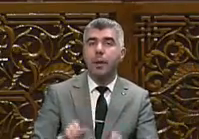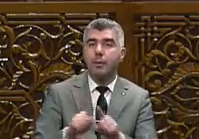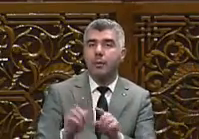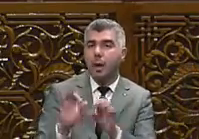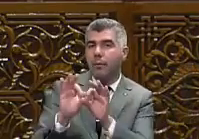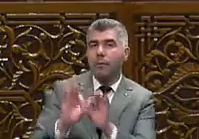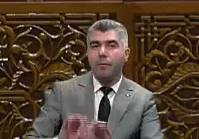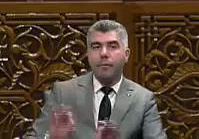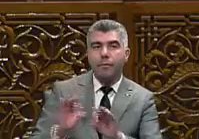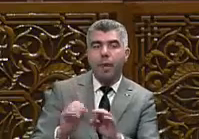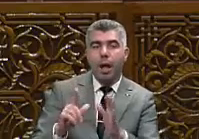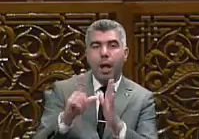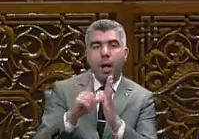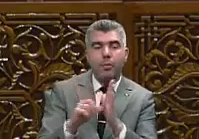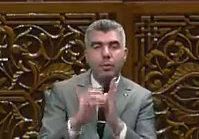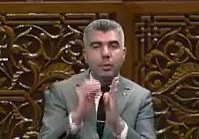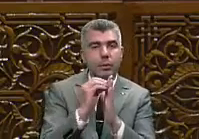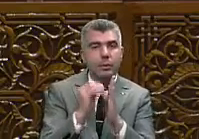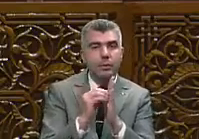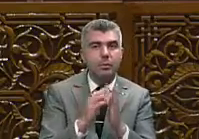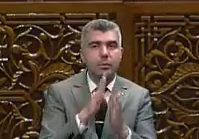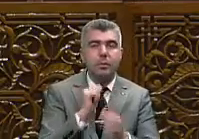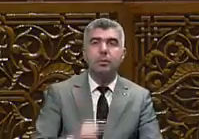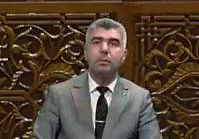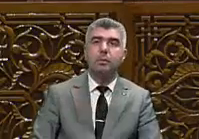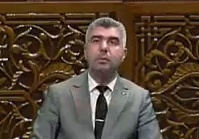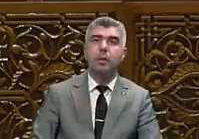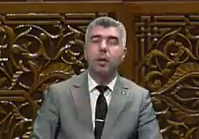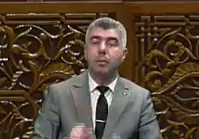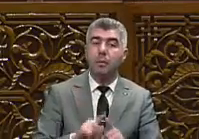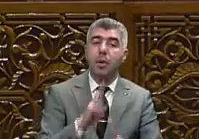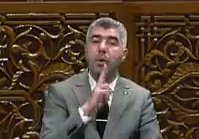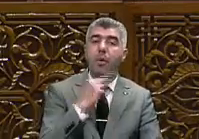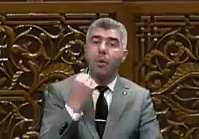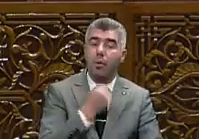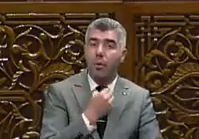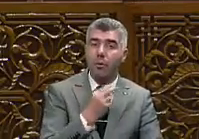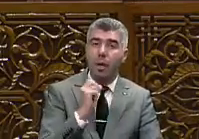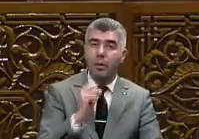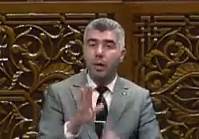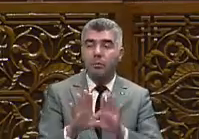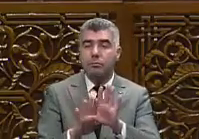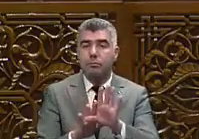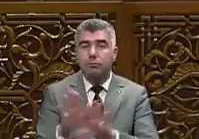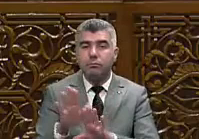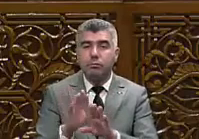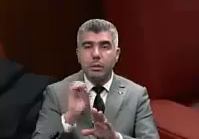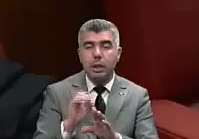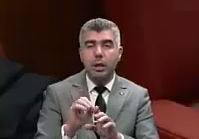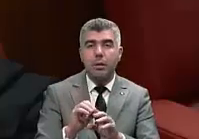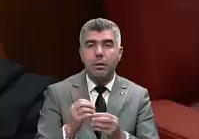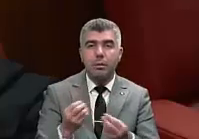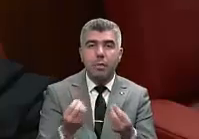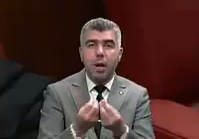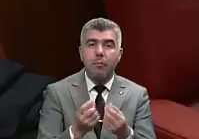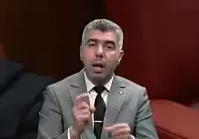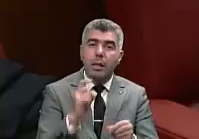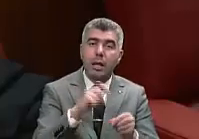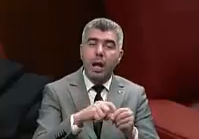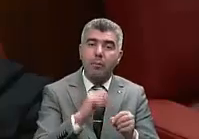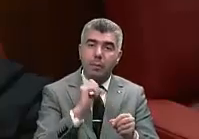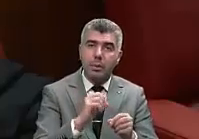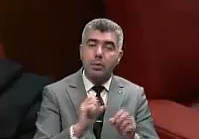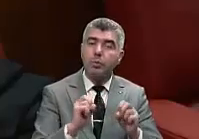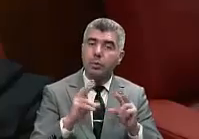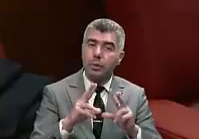لأي قانون يحدد عتبة التمثيلية، هذا من جهة، ولذلك فإن الحكومة مرتبكة فيما يتعلق بالعلاقة مع الشركاء النقابيين،